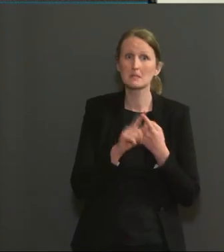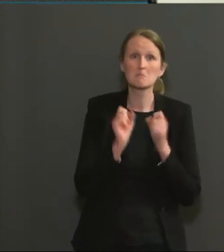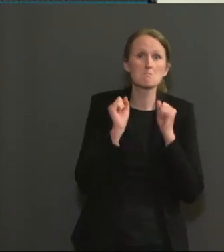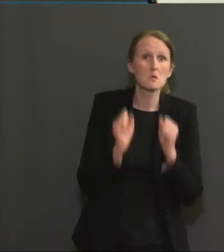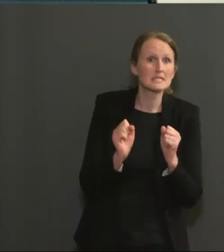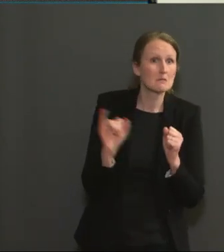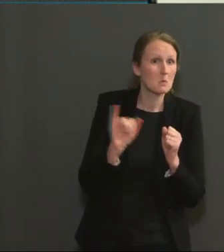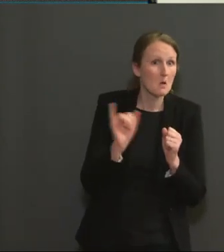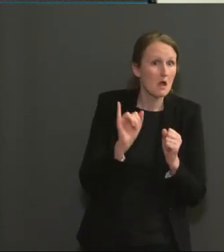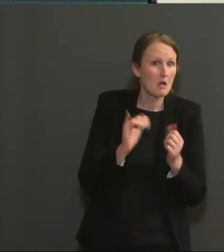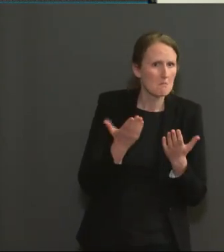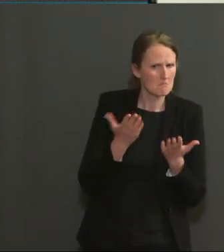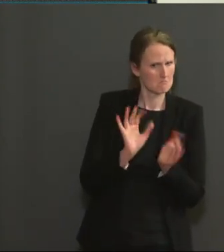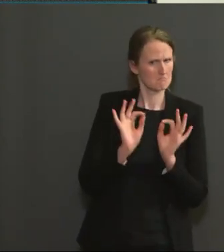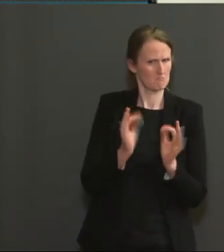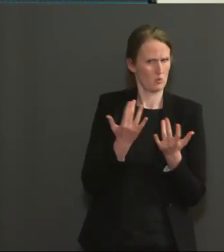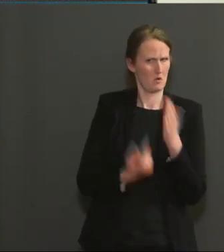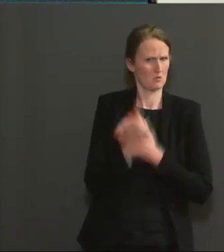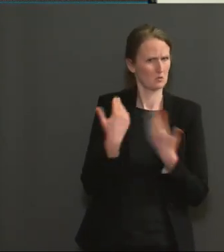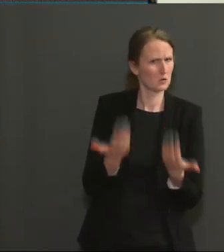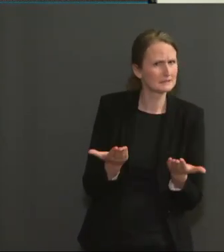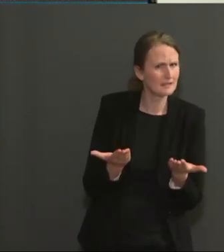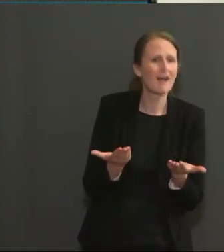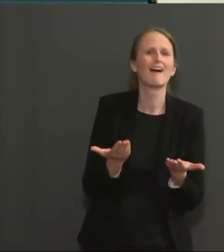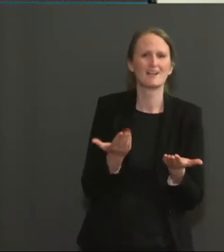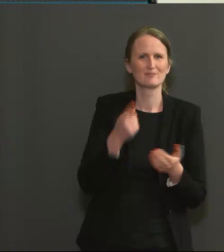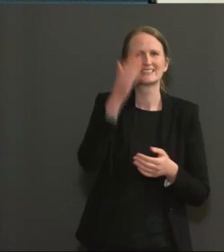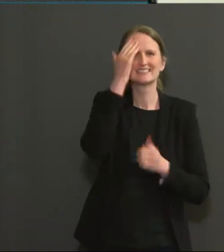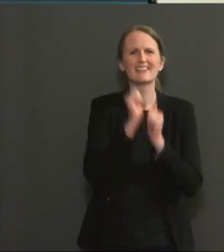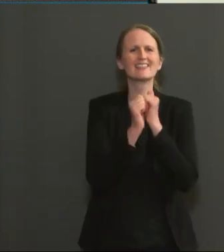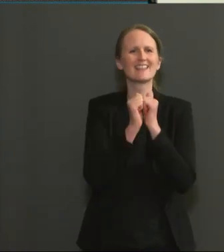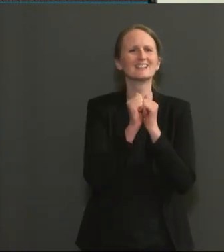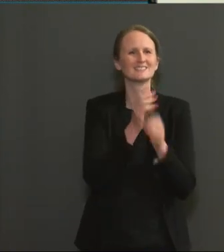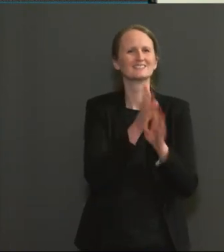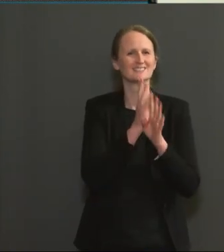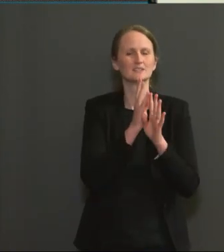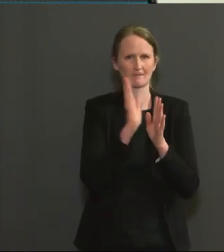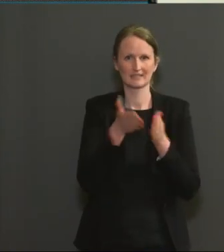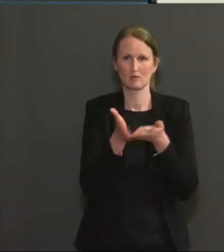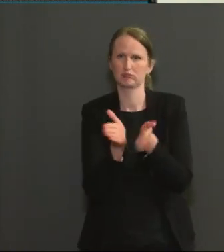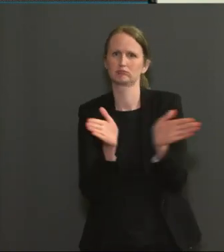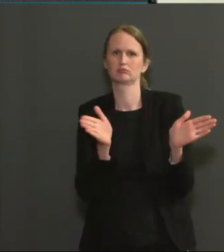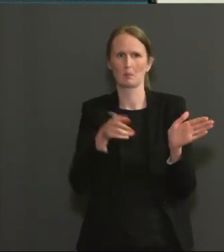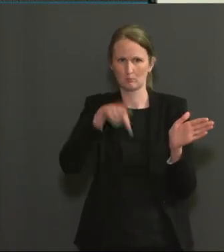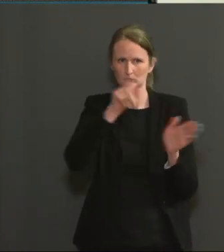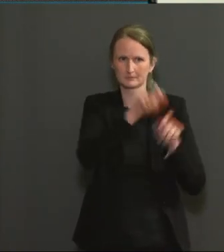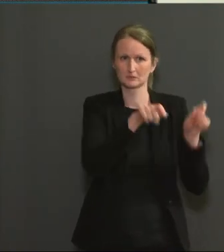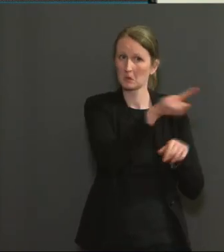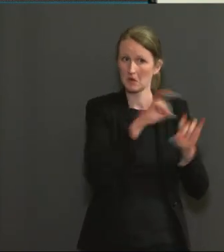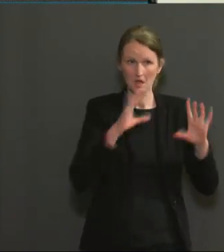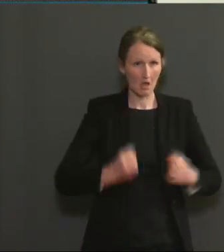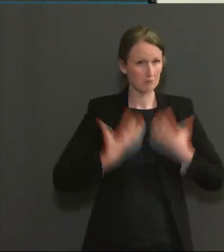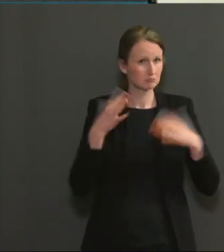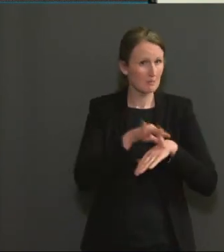l'extension du dépistage qui à nouveau est possible depuis quelques temps pour les personnes asymptômatiques à haut